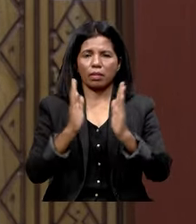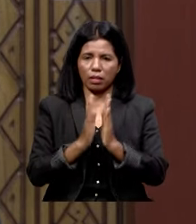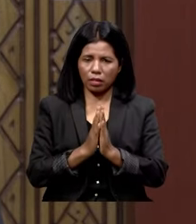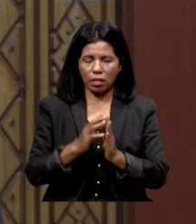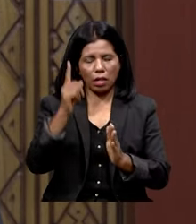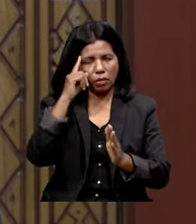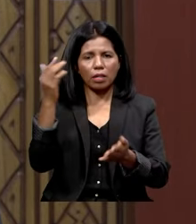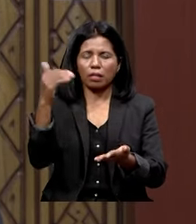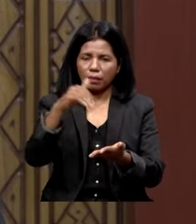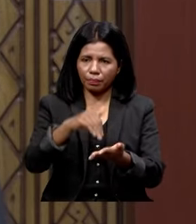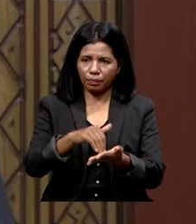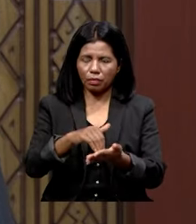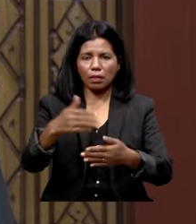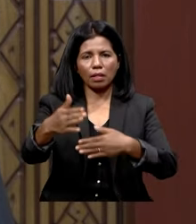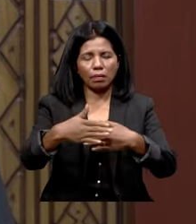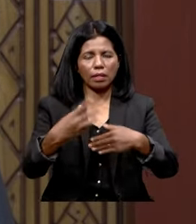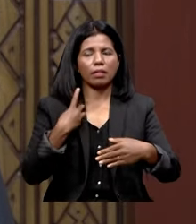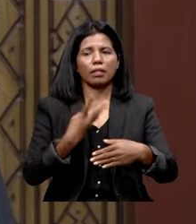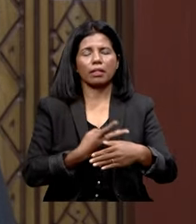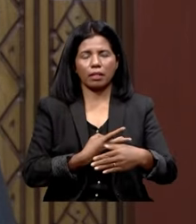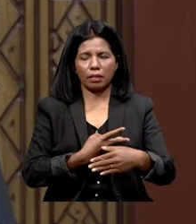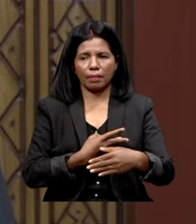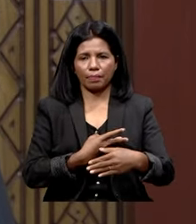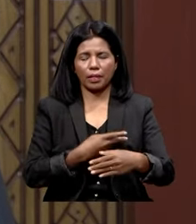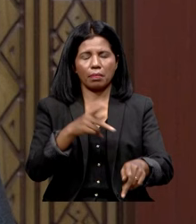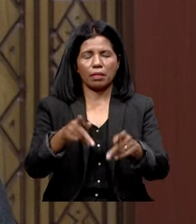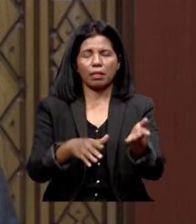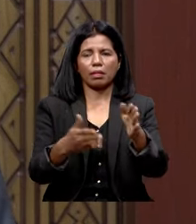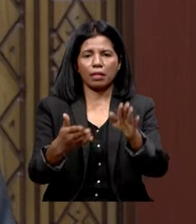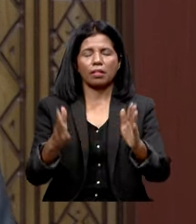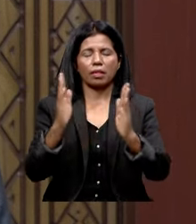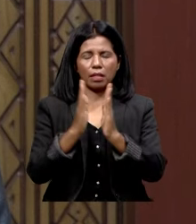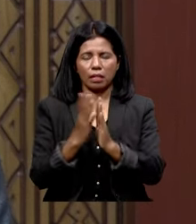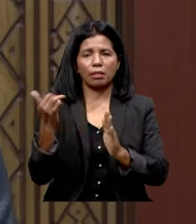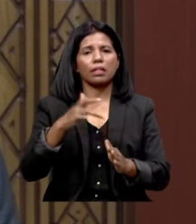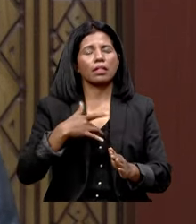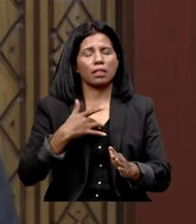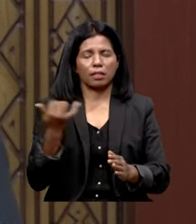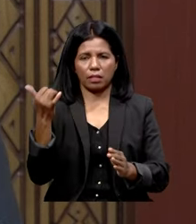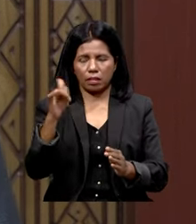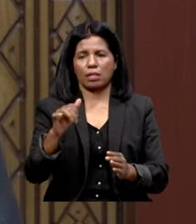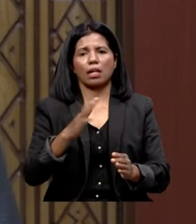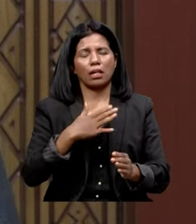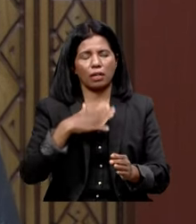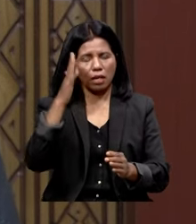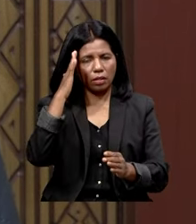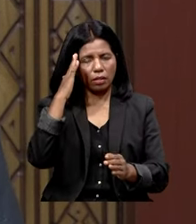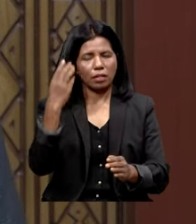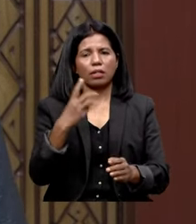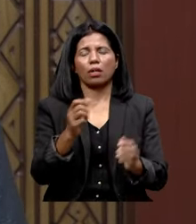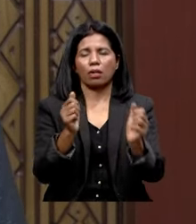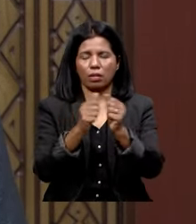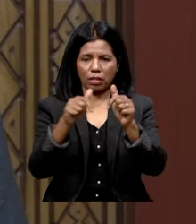fila fali, basically tamba itare ba mate bian siro reza ba sira senti di tan sira tam, Hanoi italaho final da